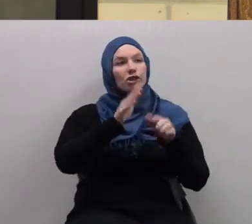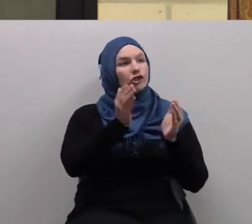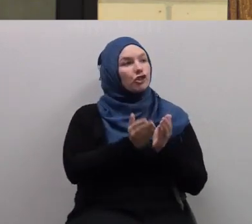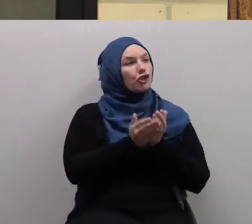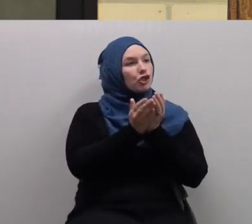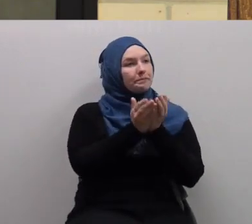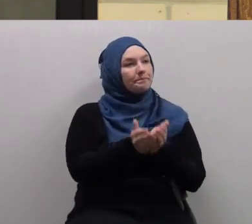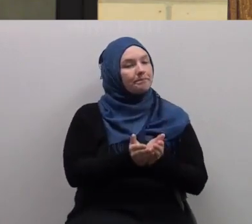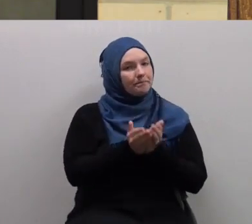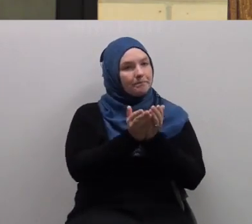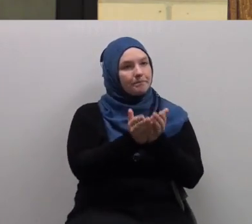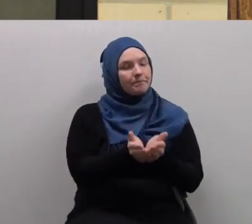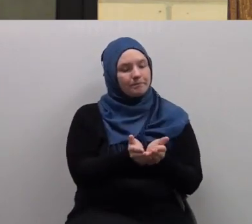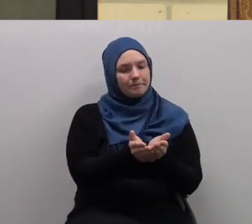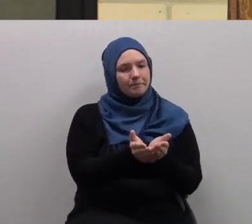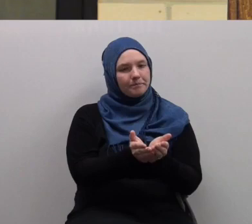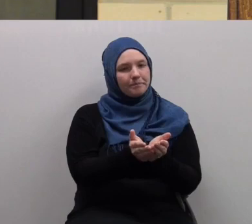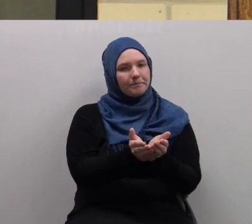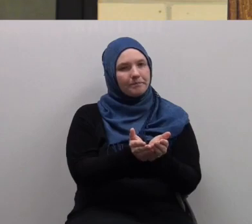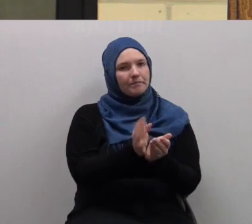بِهِمْ بِرِيحٍ